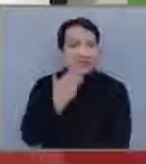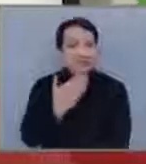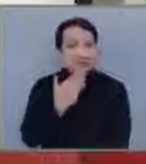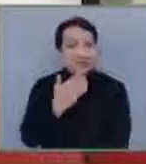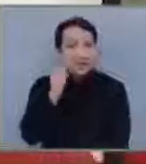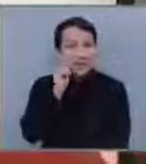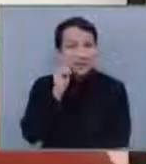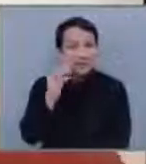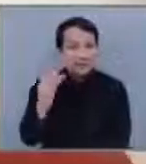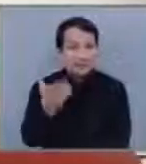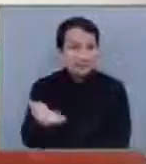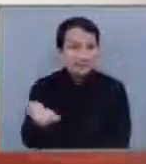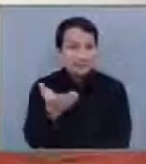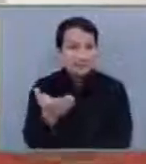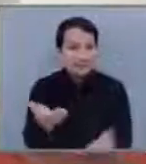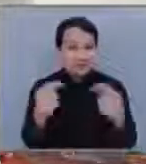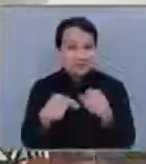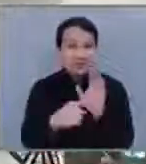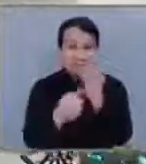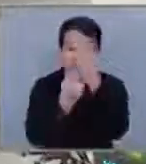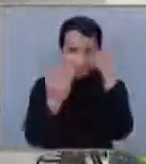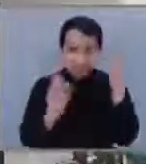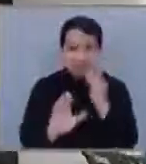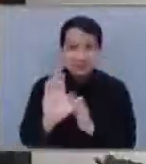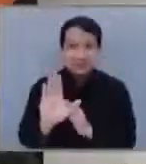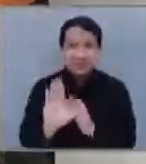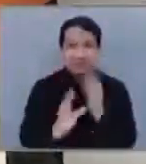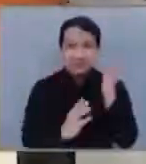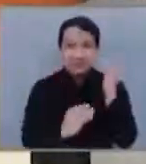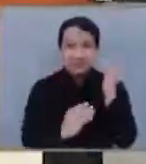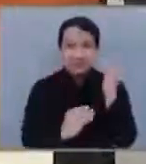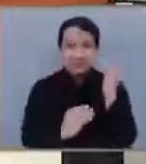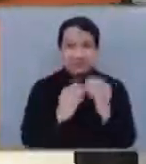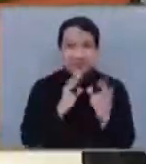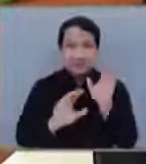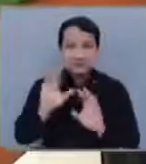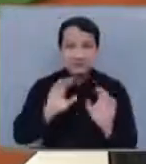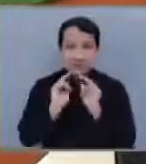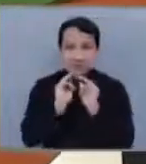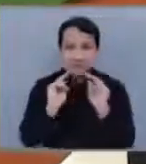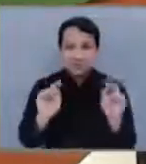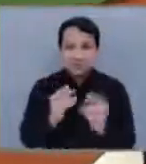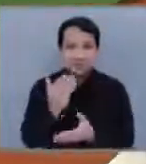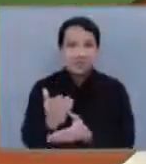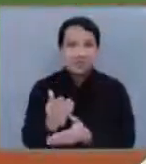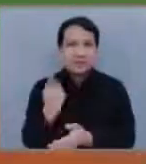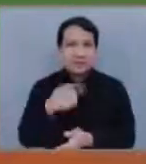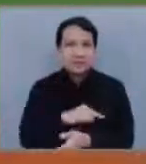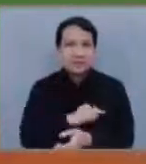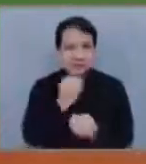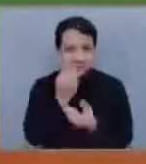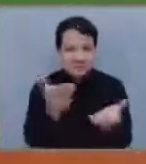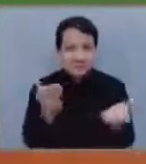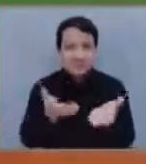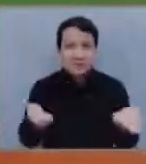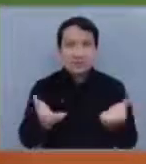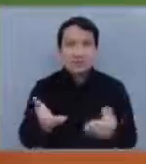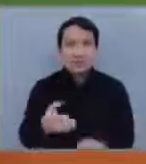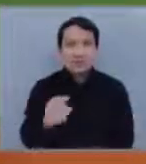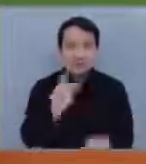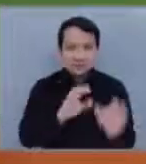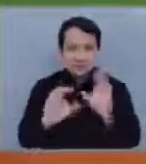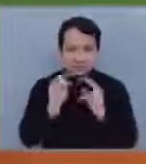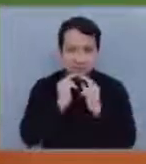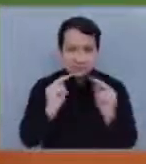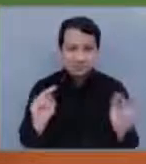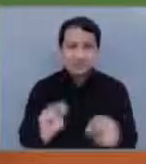Ngayon naman, dumako na po tayo sa ating latest and fresh showbiz news na aking hatid sa inyo dito lang sa TalkBiz. Ang